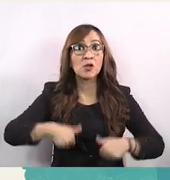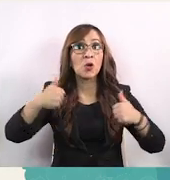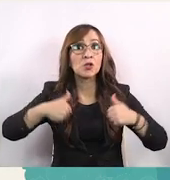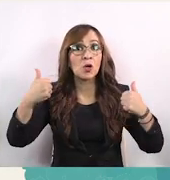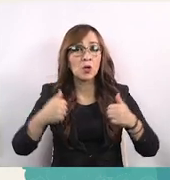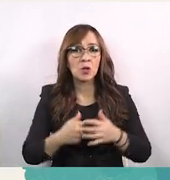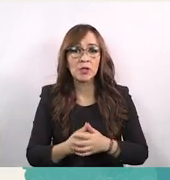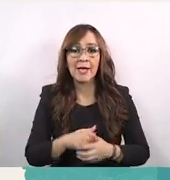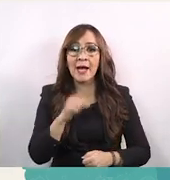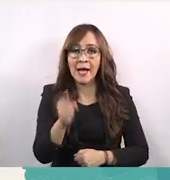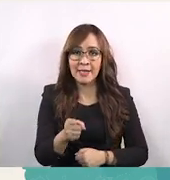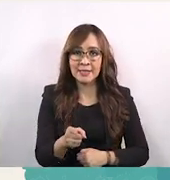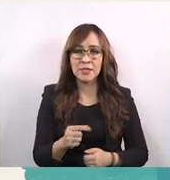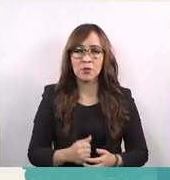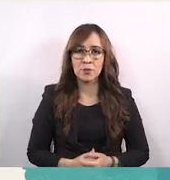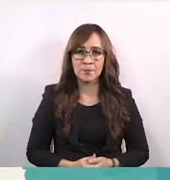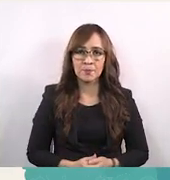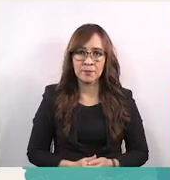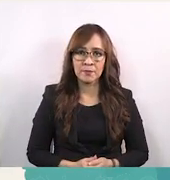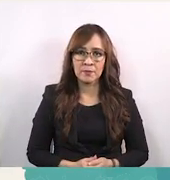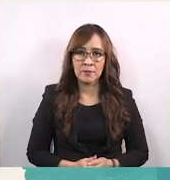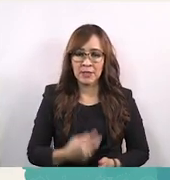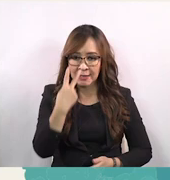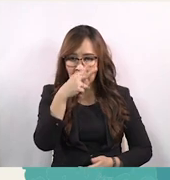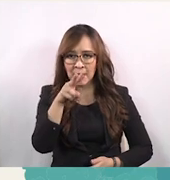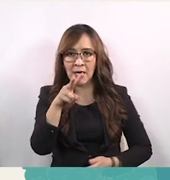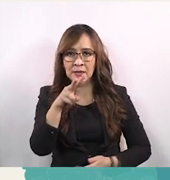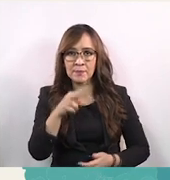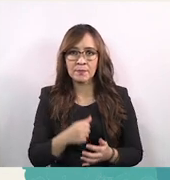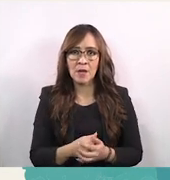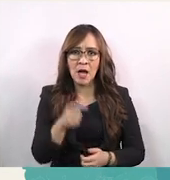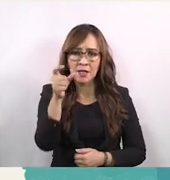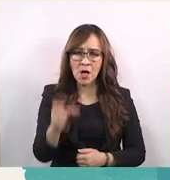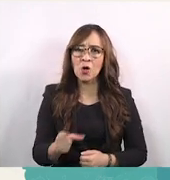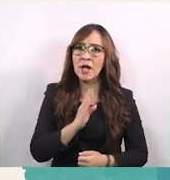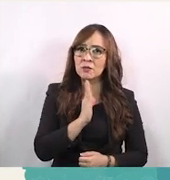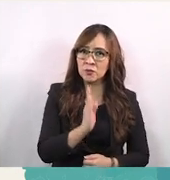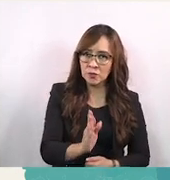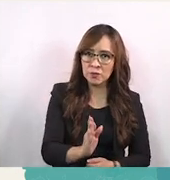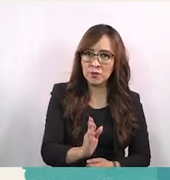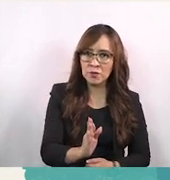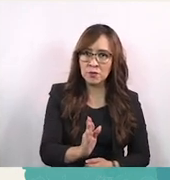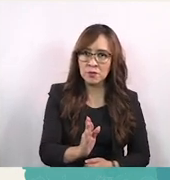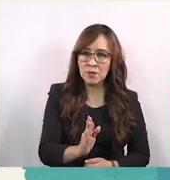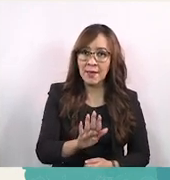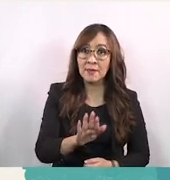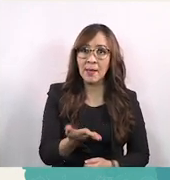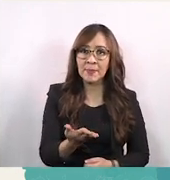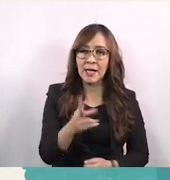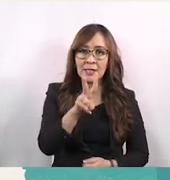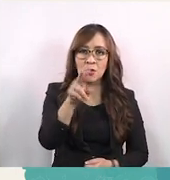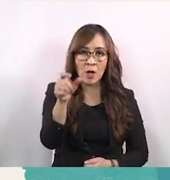lihat selanjutnya Hai darisini kita lihat cara Hai ada orang Tulus Hai